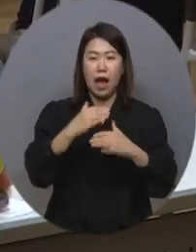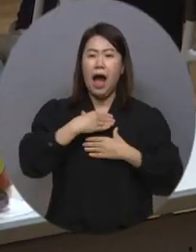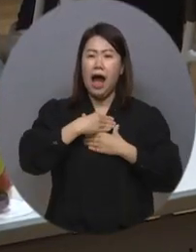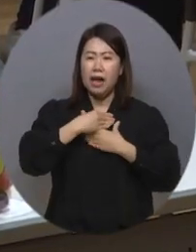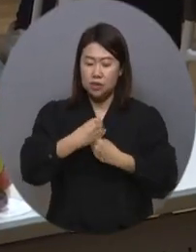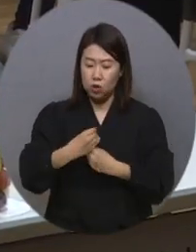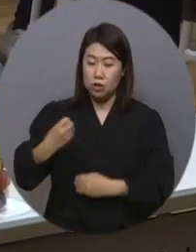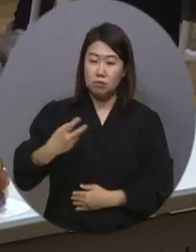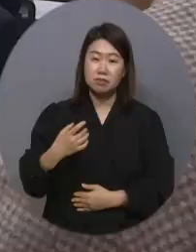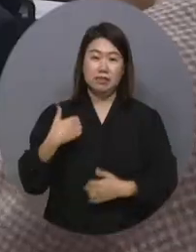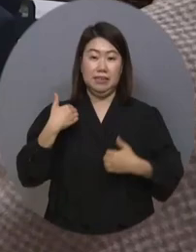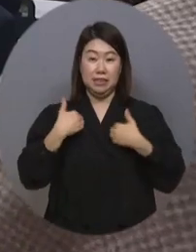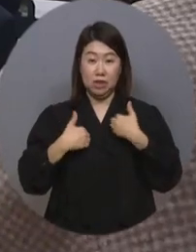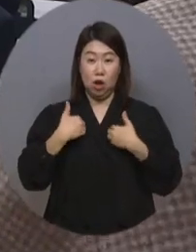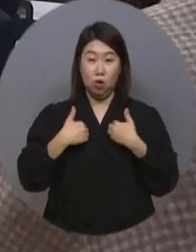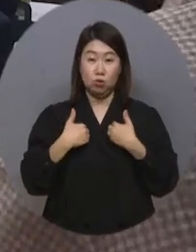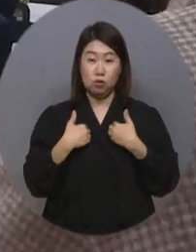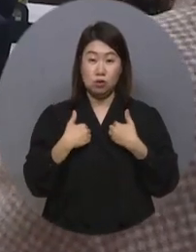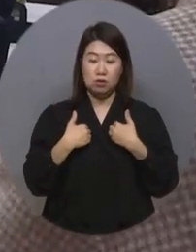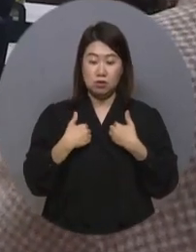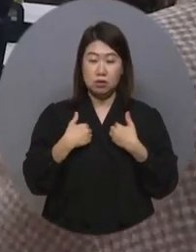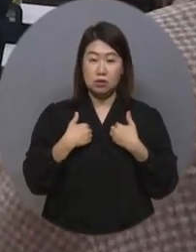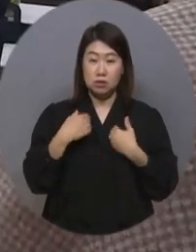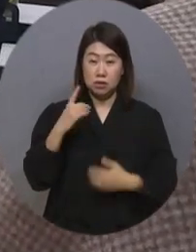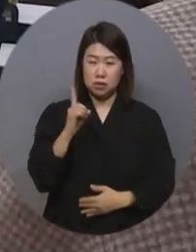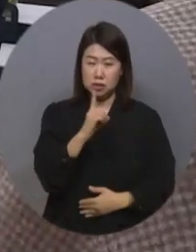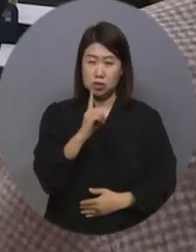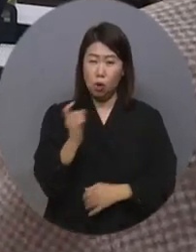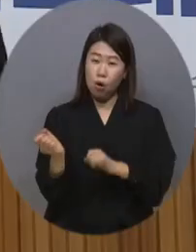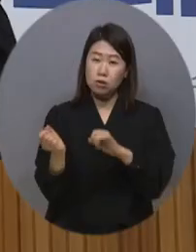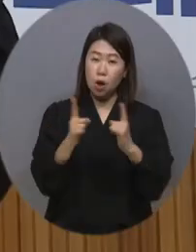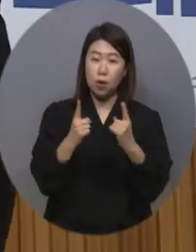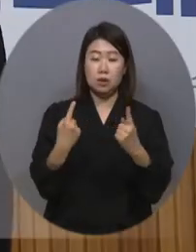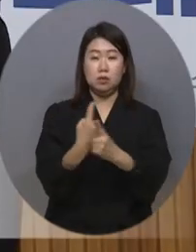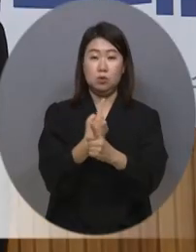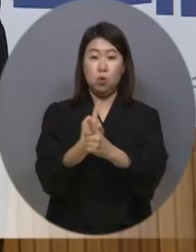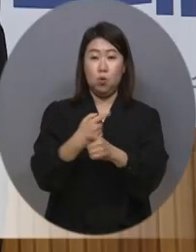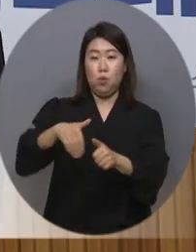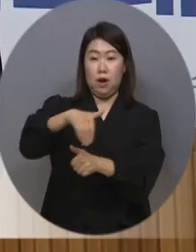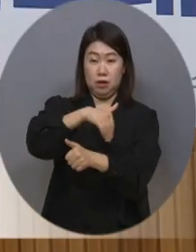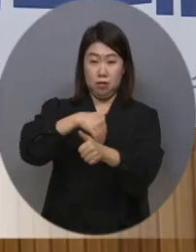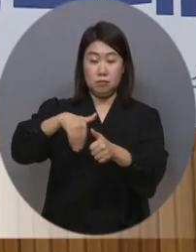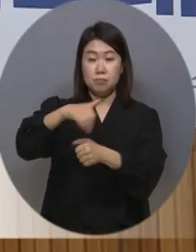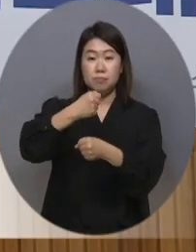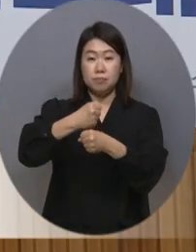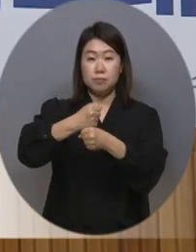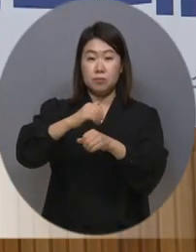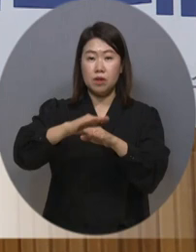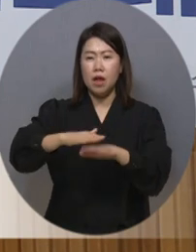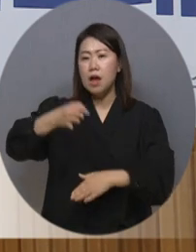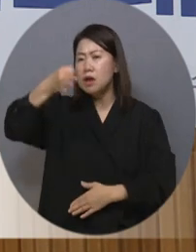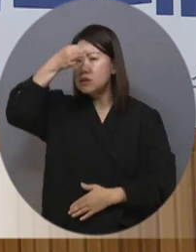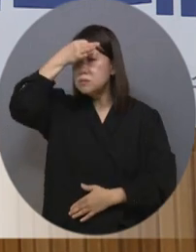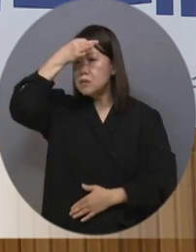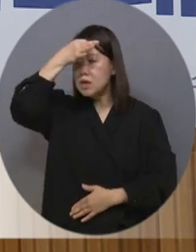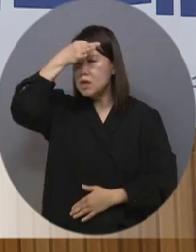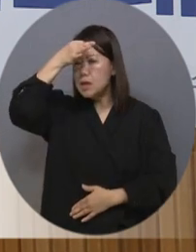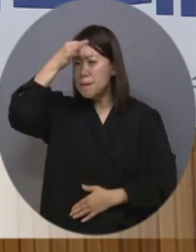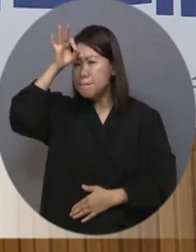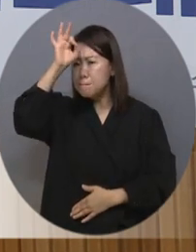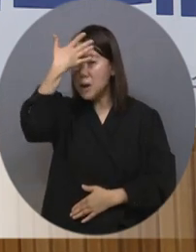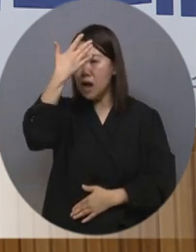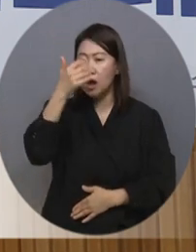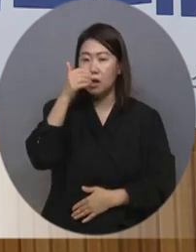즐거운 디지털 재활치료 환경 구축을 위해 조성됐습니다. 기술들이, 첨단 기술들이 발달하고